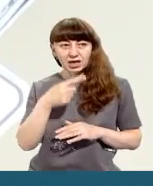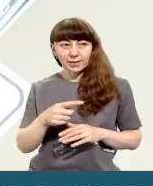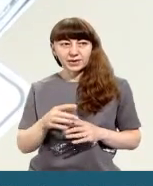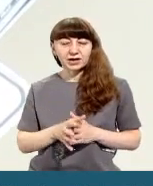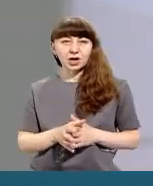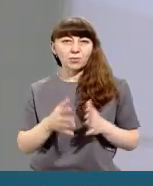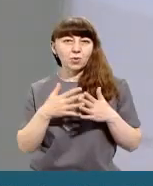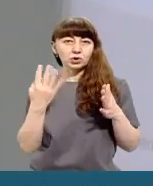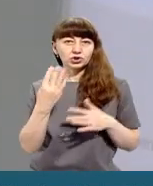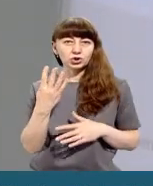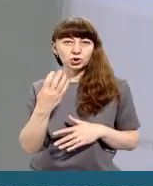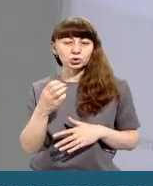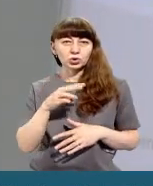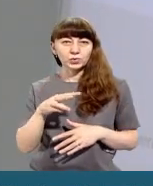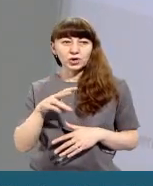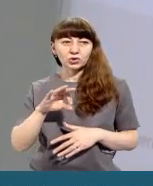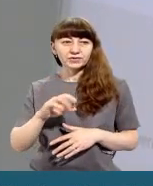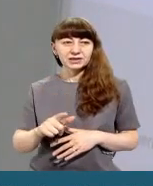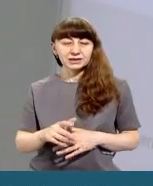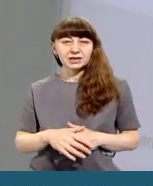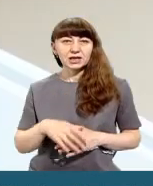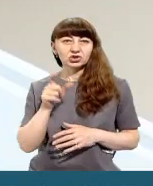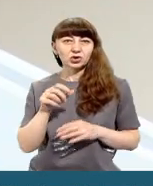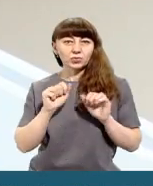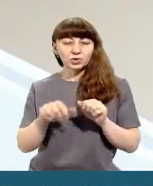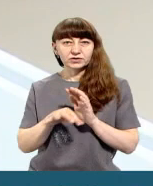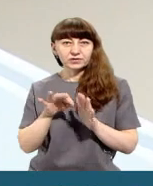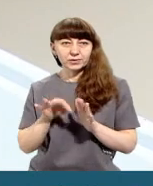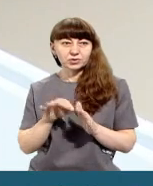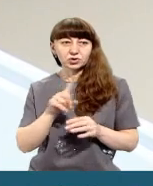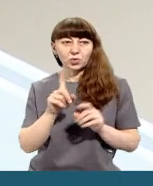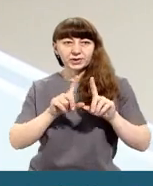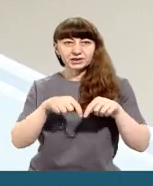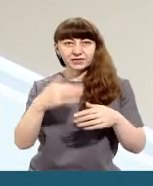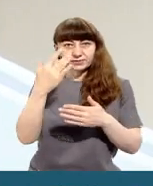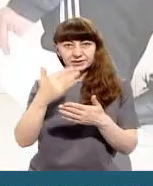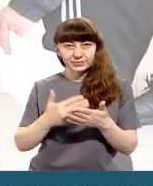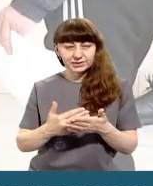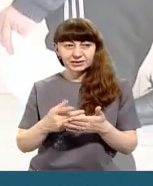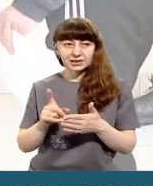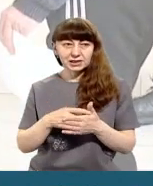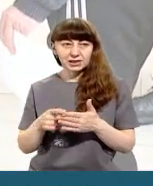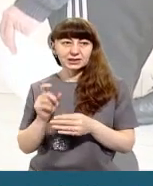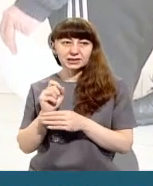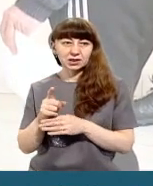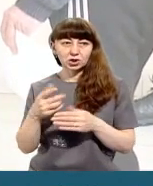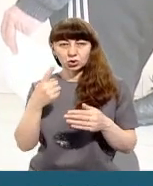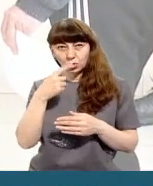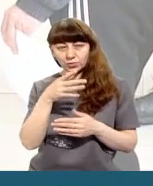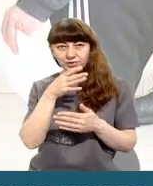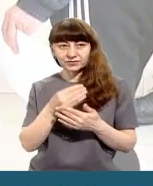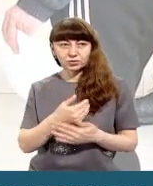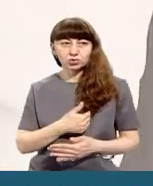сочетание цифр более 400 миллионов тенге. Клиент может сделать выбор из того, что представлено в специализированном ЦОНе, или заказать номер по